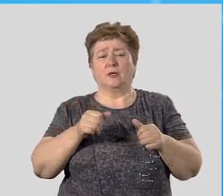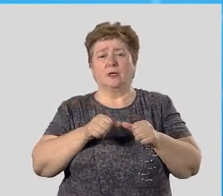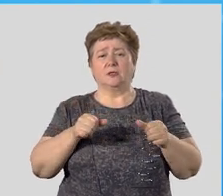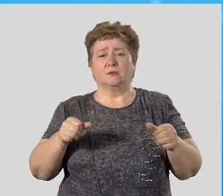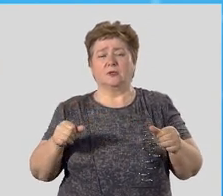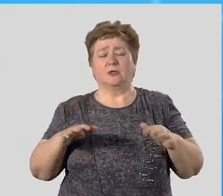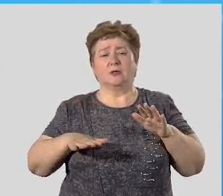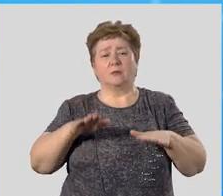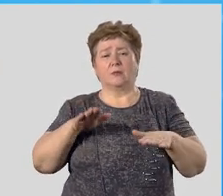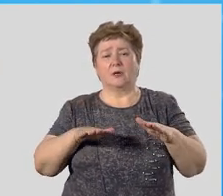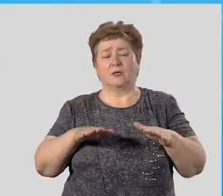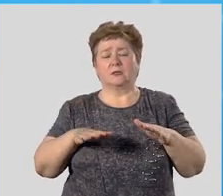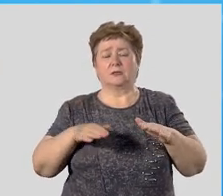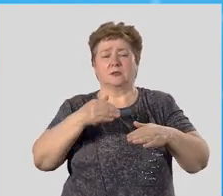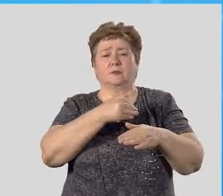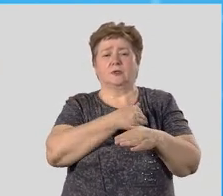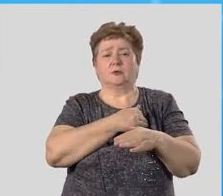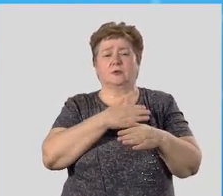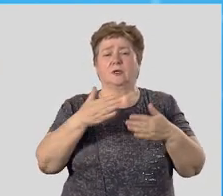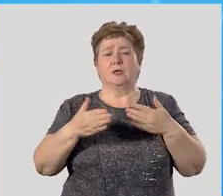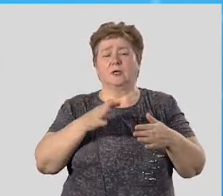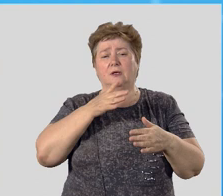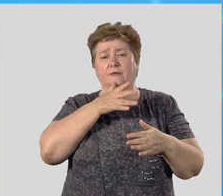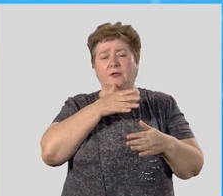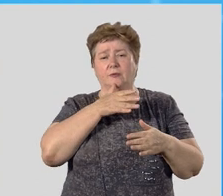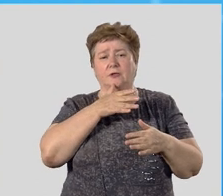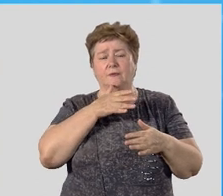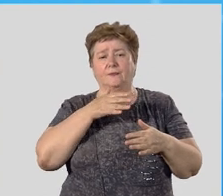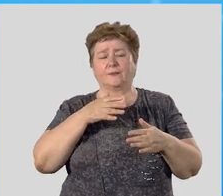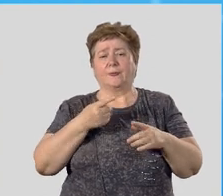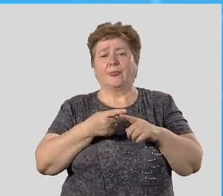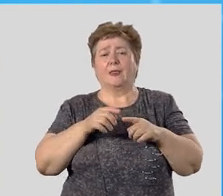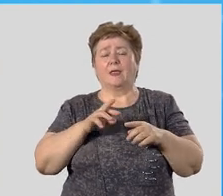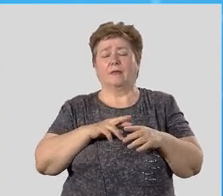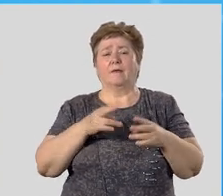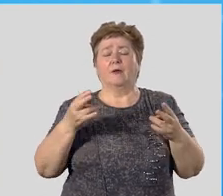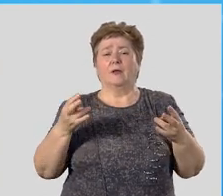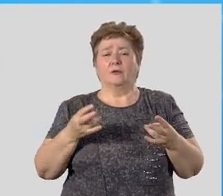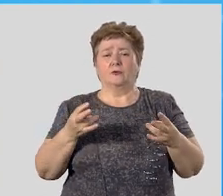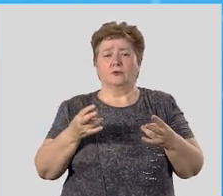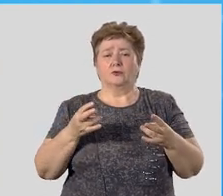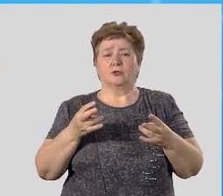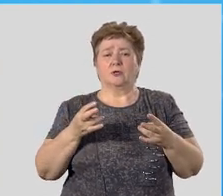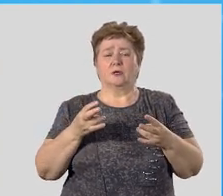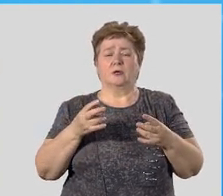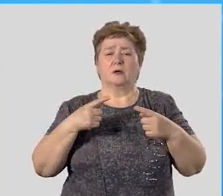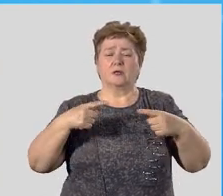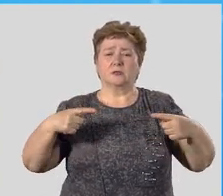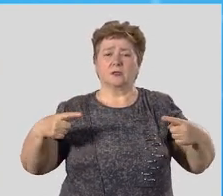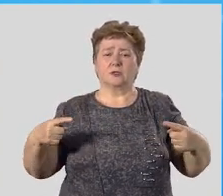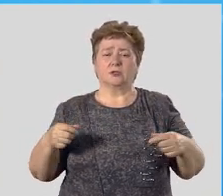измерения массы, температуры или времени. Для этого используют